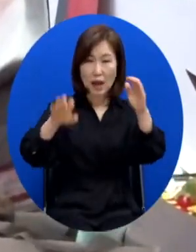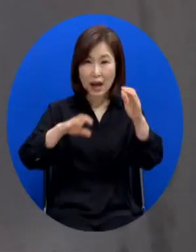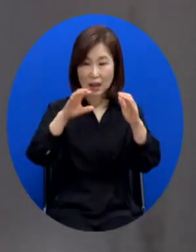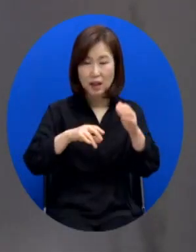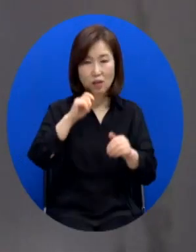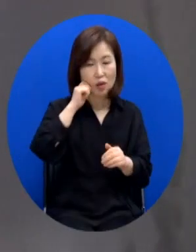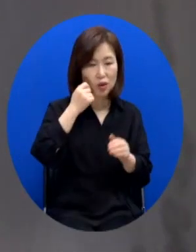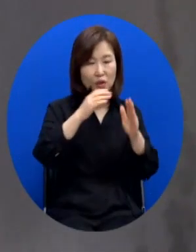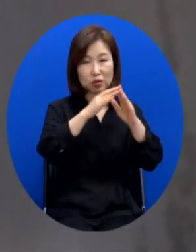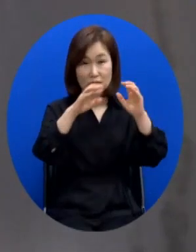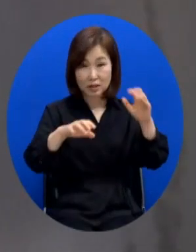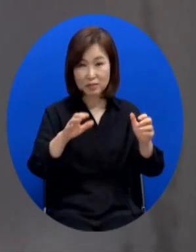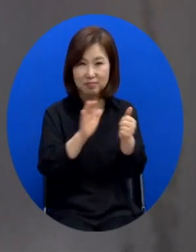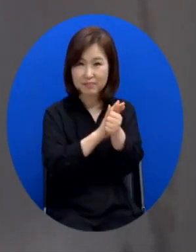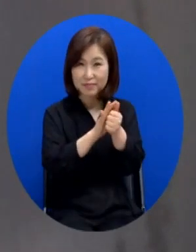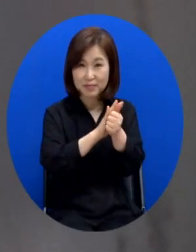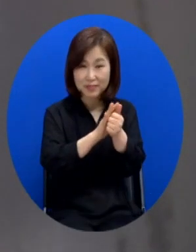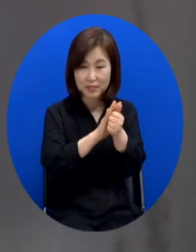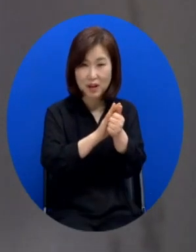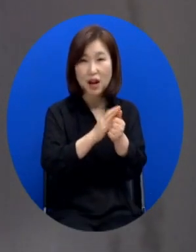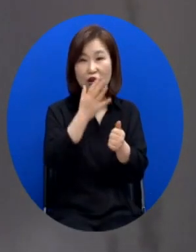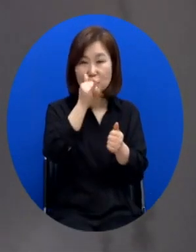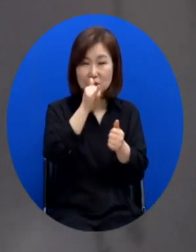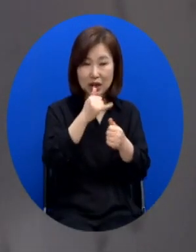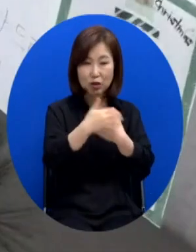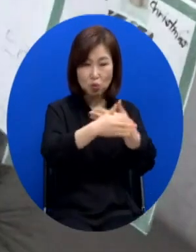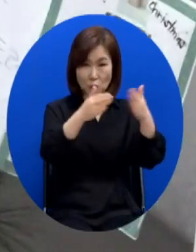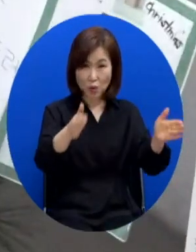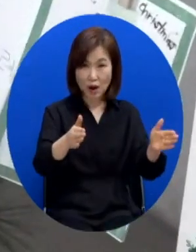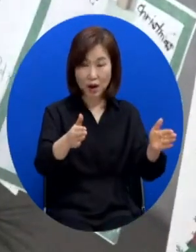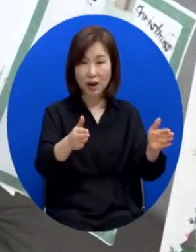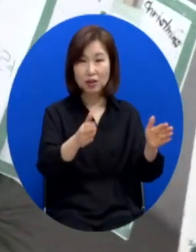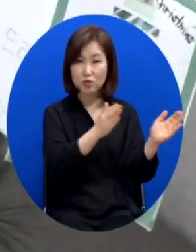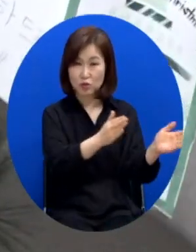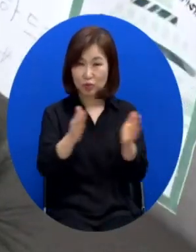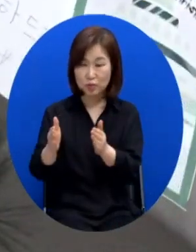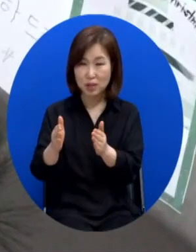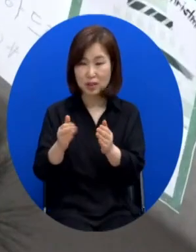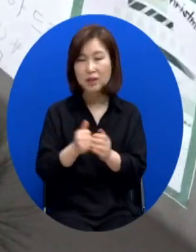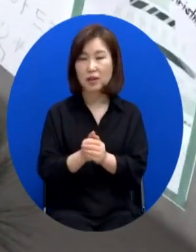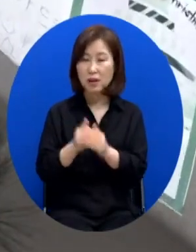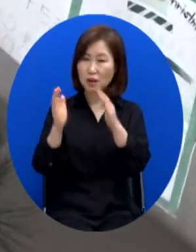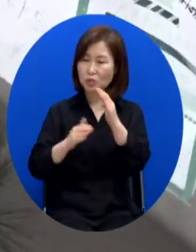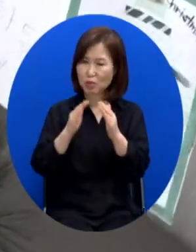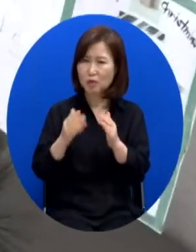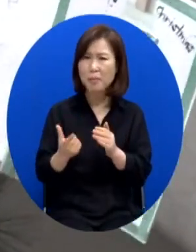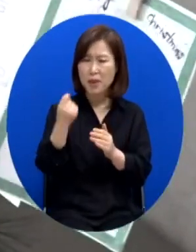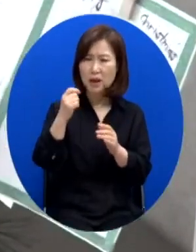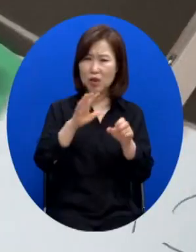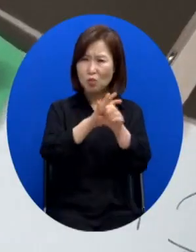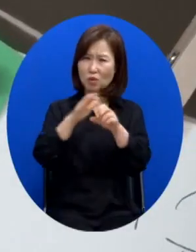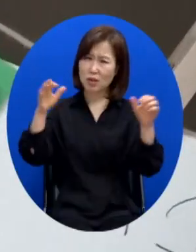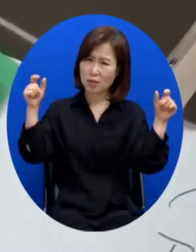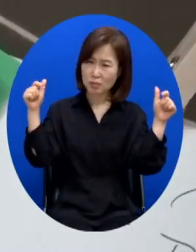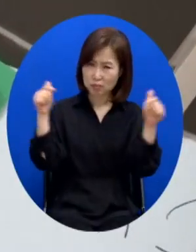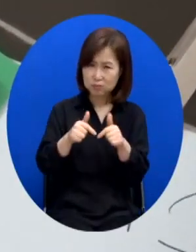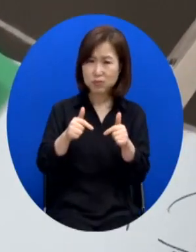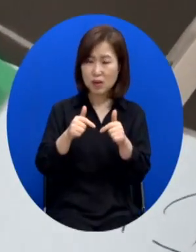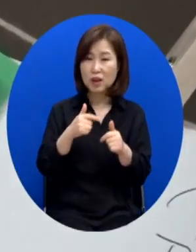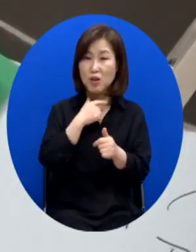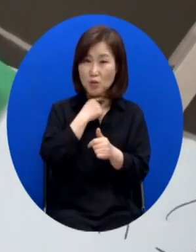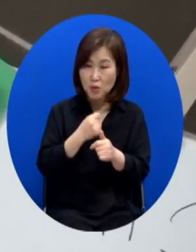나누고 싶은 선물을 기증할 수 있는 공간을 마련했습니다. 성도들은 하루빨리 코로나를 종식시켜달라는